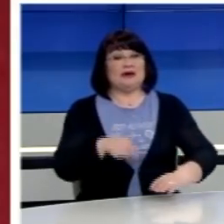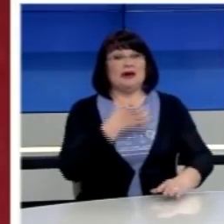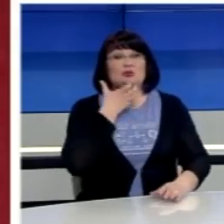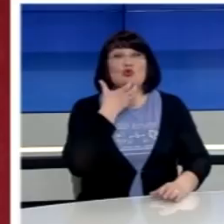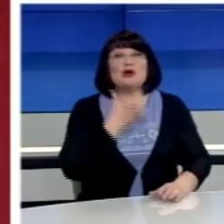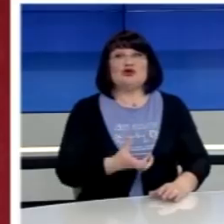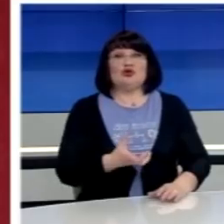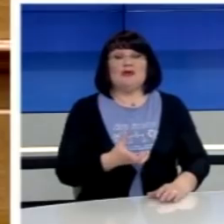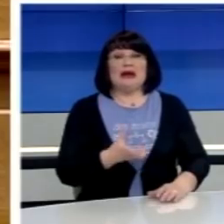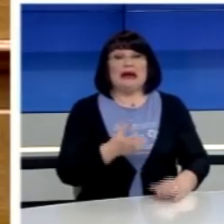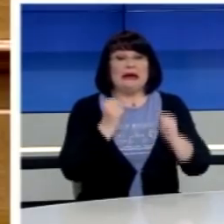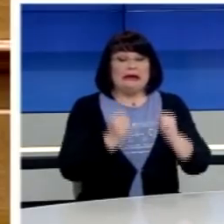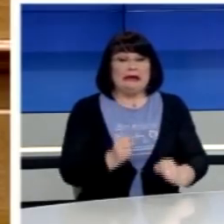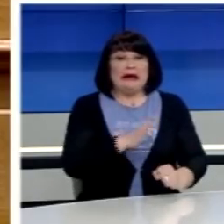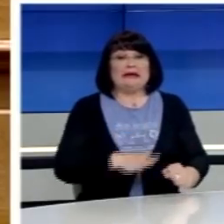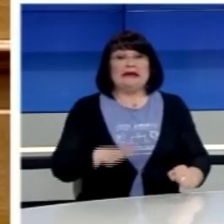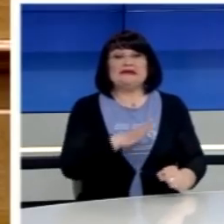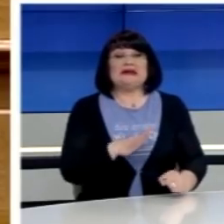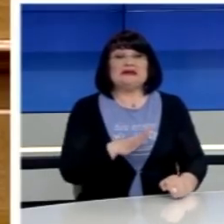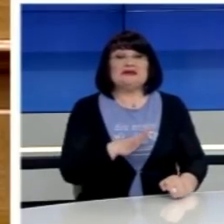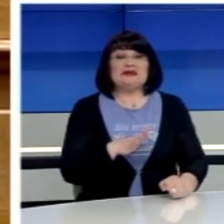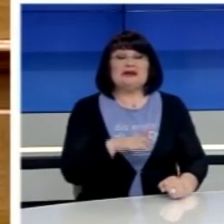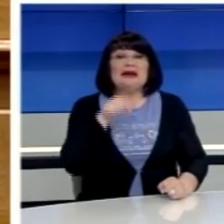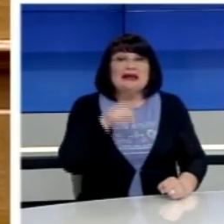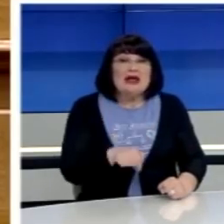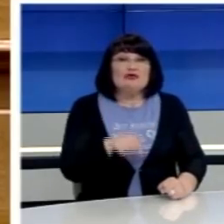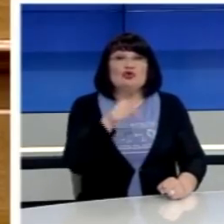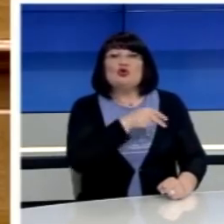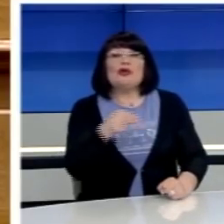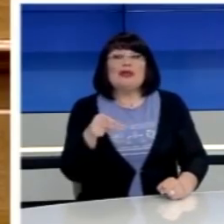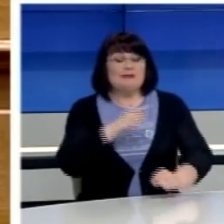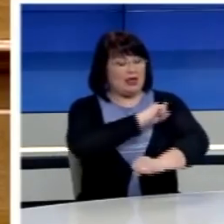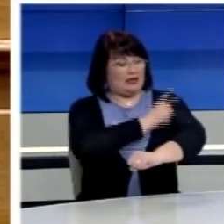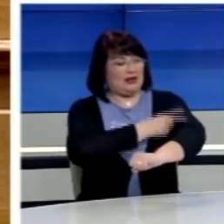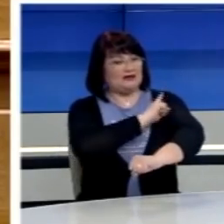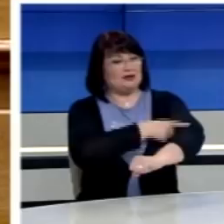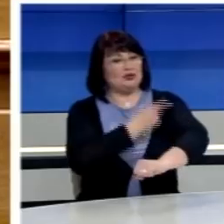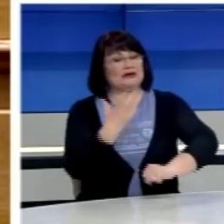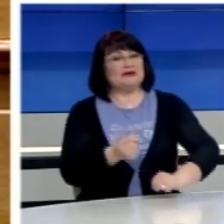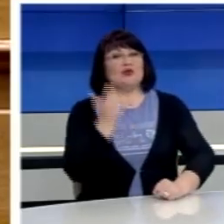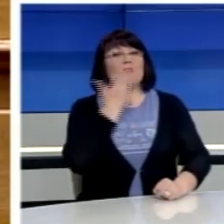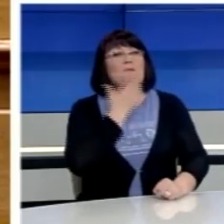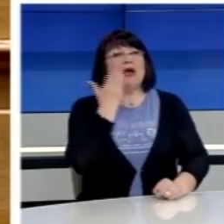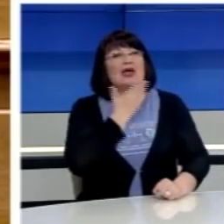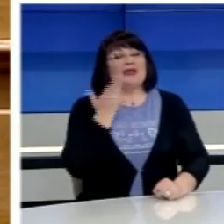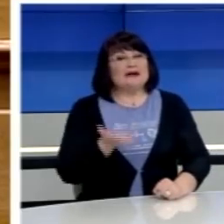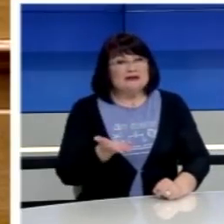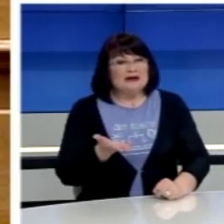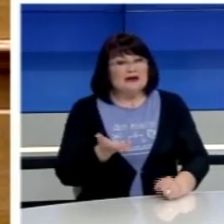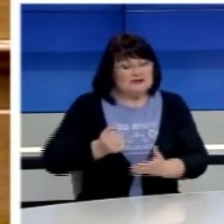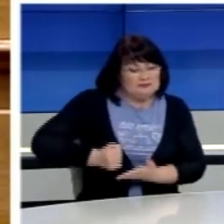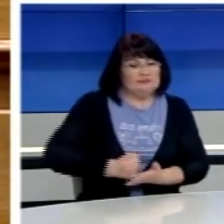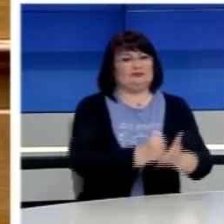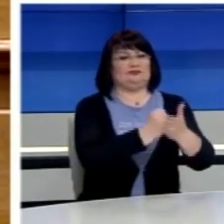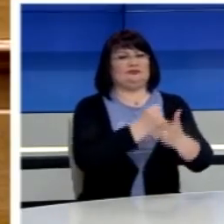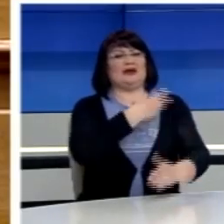σοβαρά και είναι τόσο σοβαρά που γι' αυτό το ζήτημα των δεξιοτήτων έχετε και την πλήρη